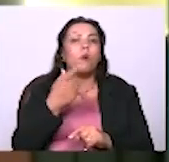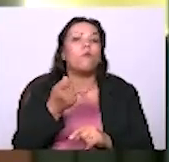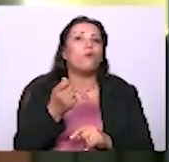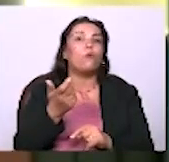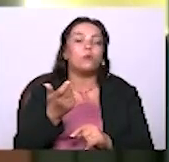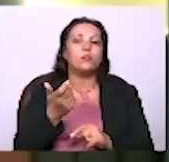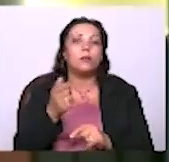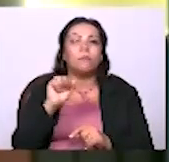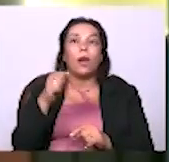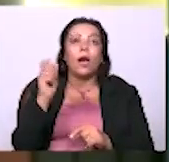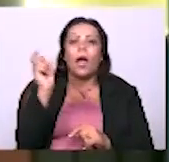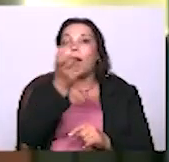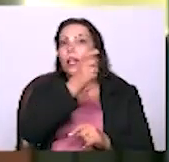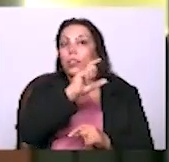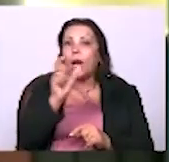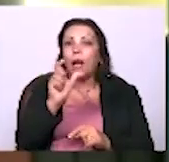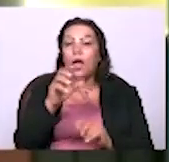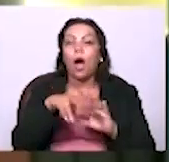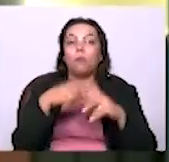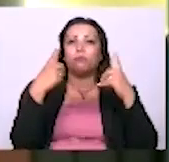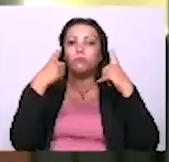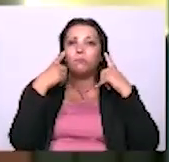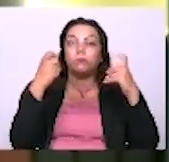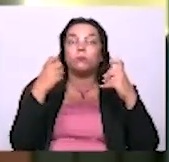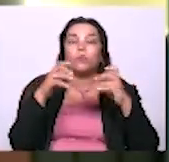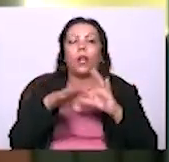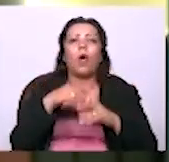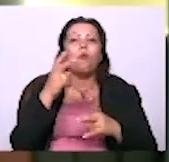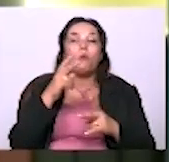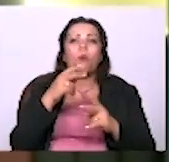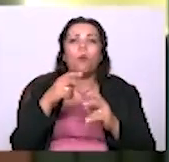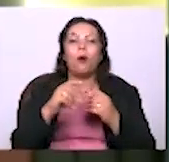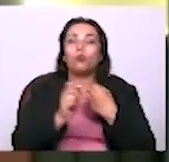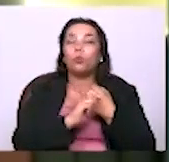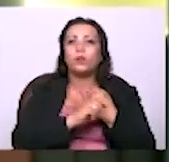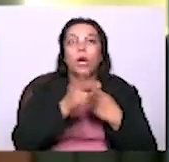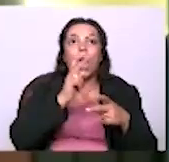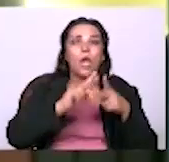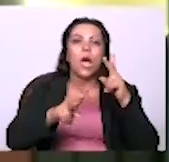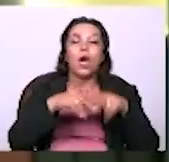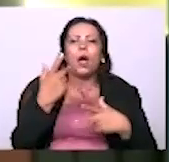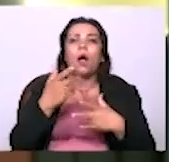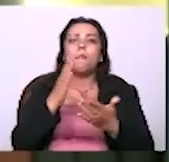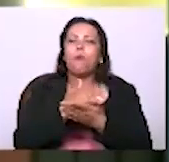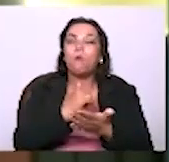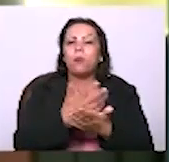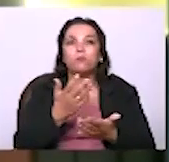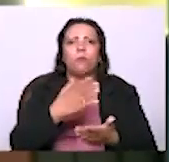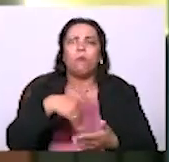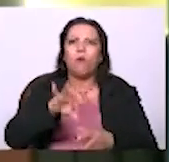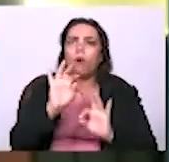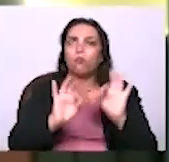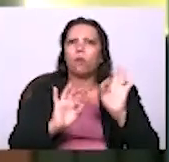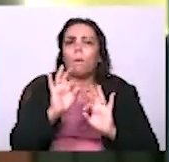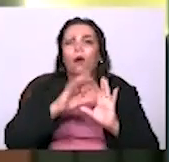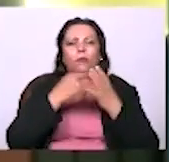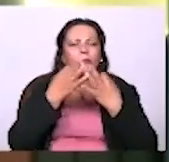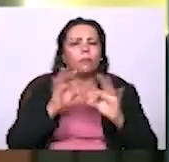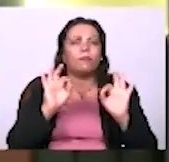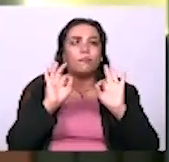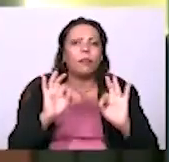قيمه النقل او الانتقال بالنسبه للمواطنين باستخدام الاتوبيسات او الميكروباصات او وسائل النقل